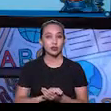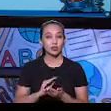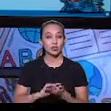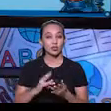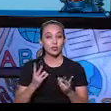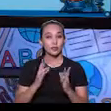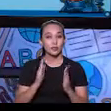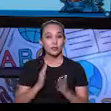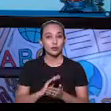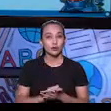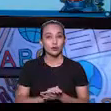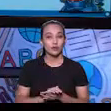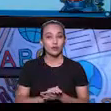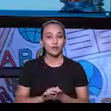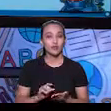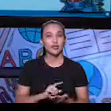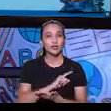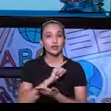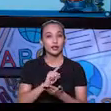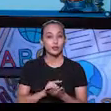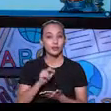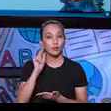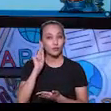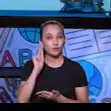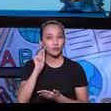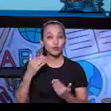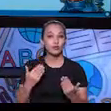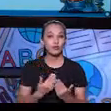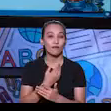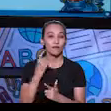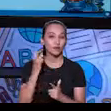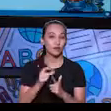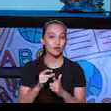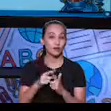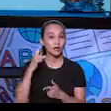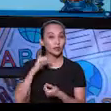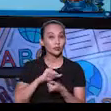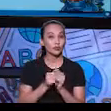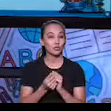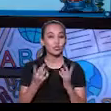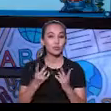выполняем письменно и обязательно выучите новые слова.